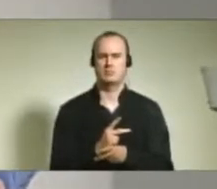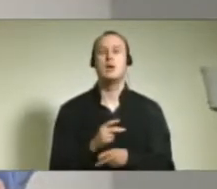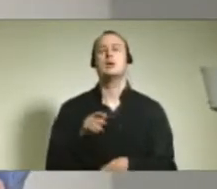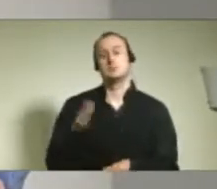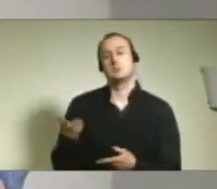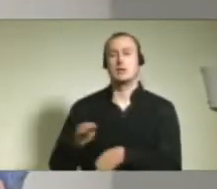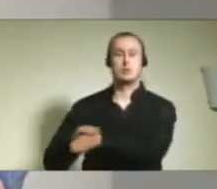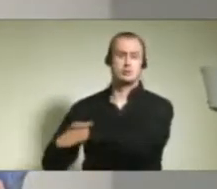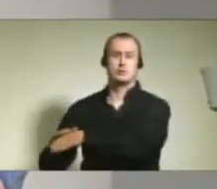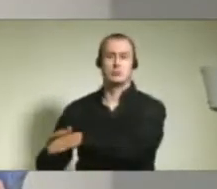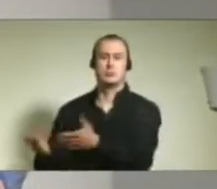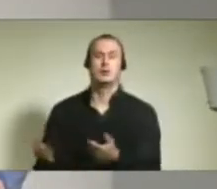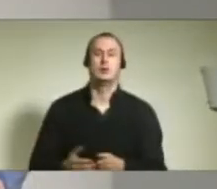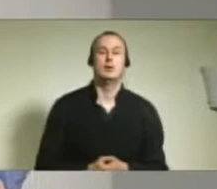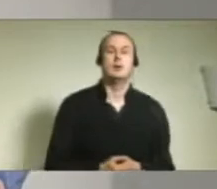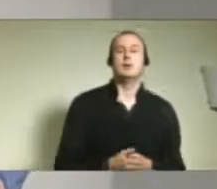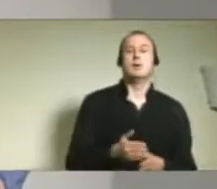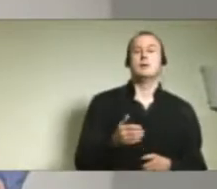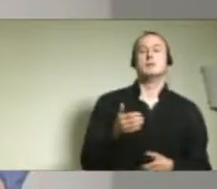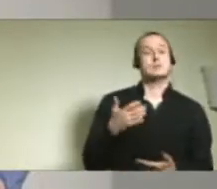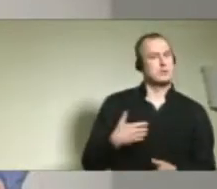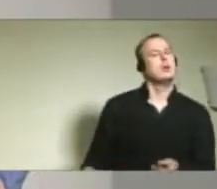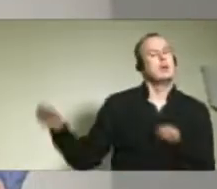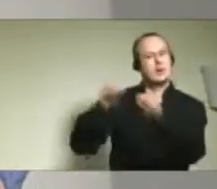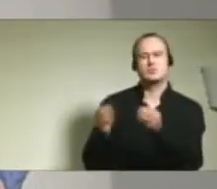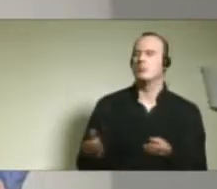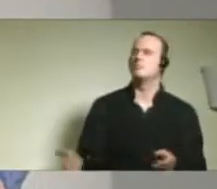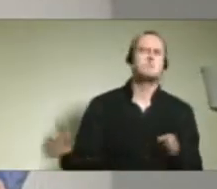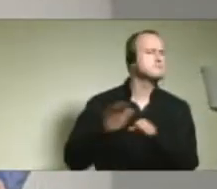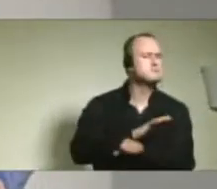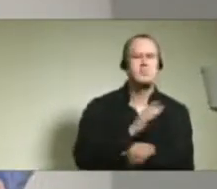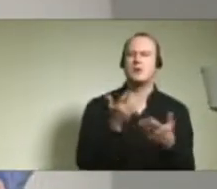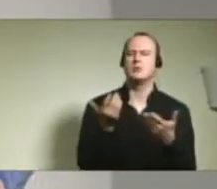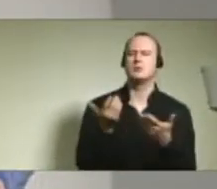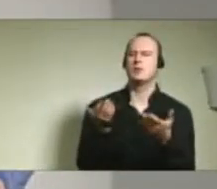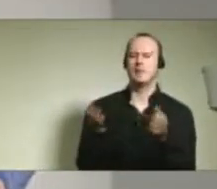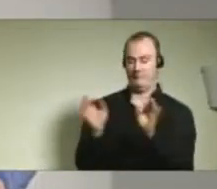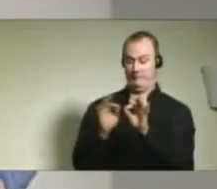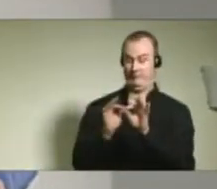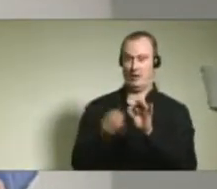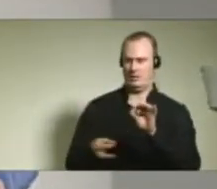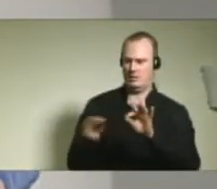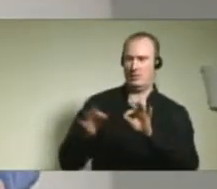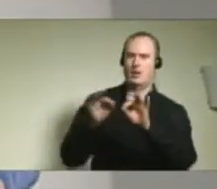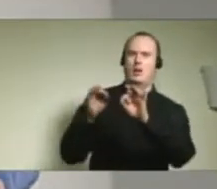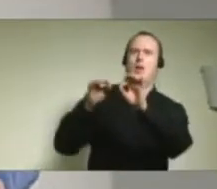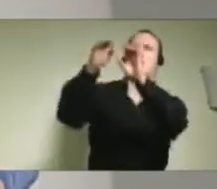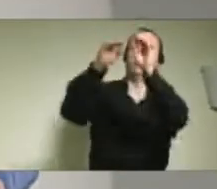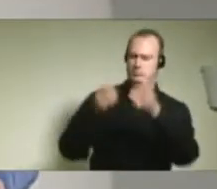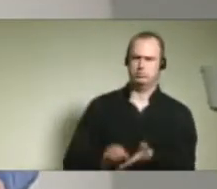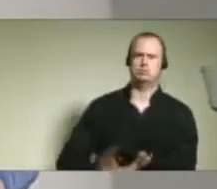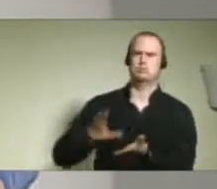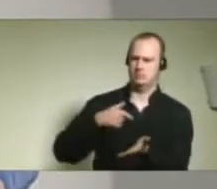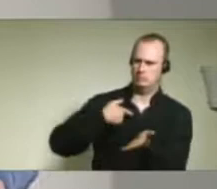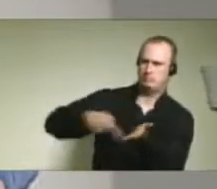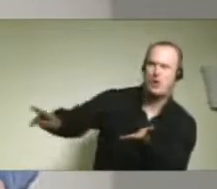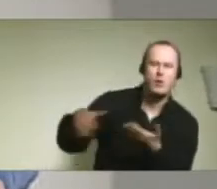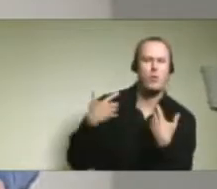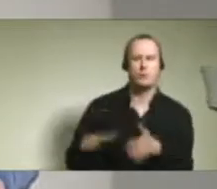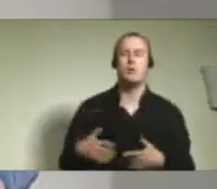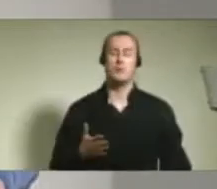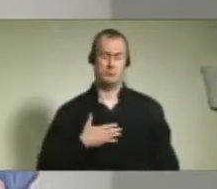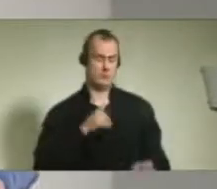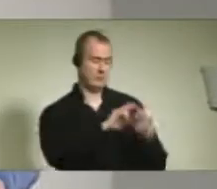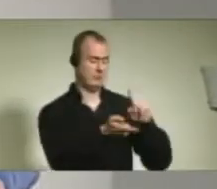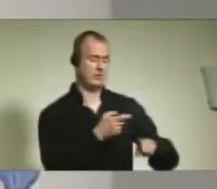salaire ajoutent toutes sortes de frais qui font monter la note. Et mon ami Richard, que